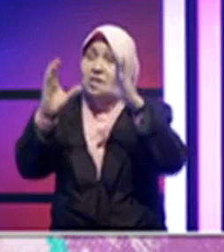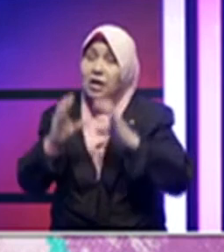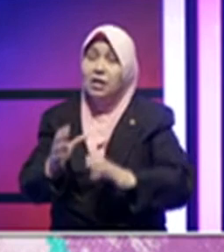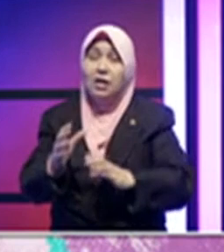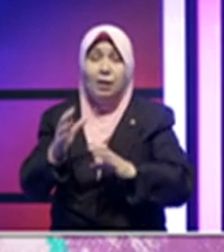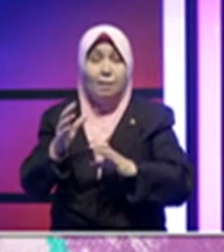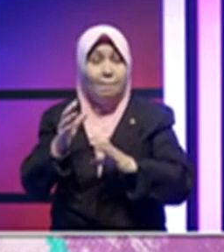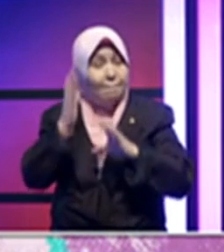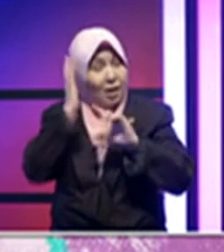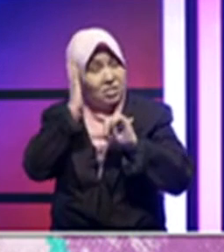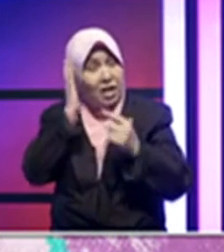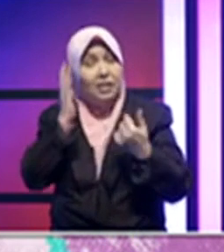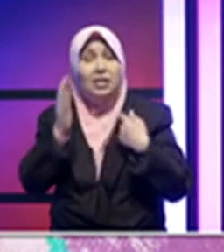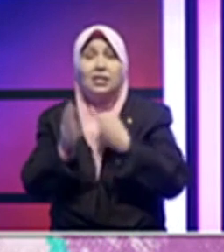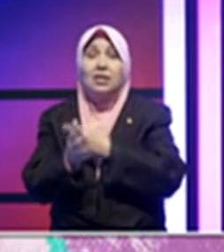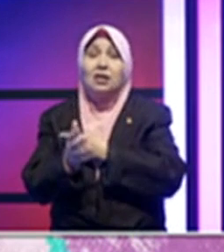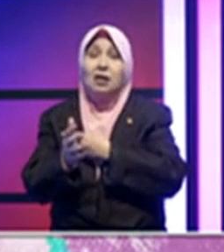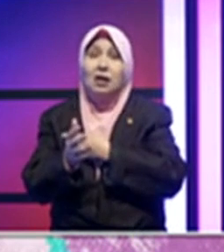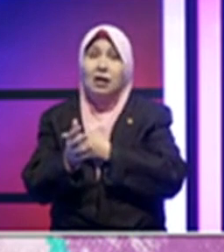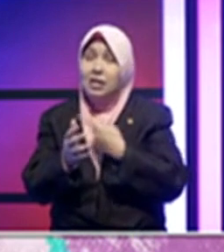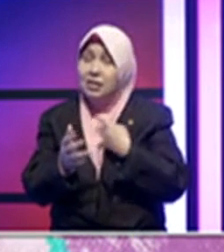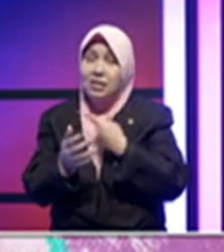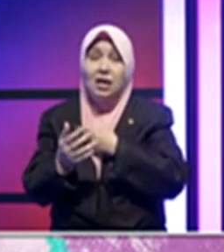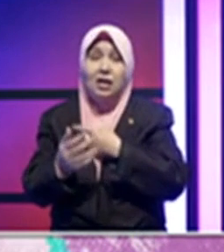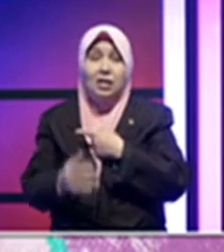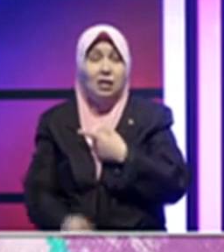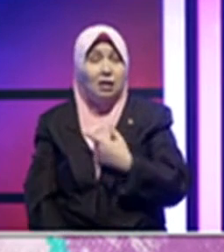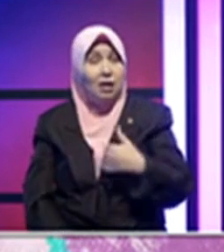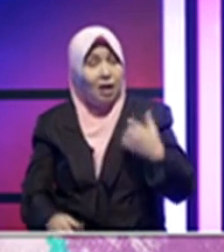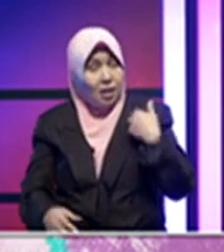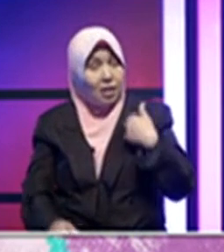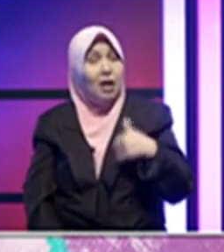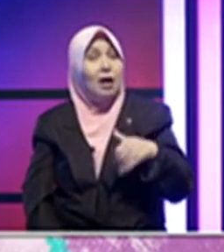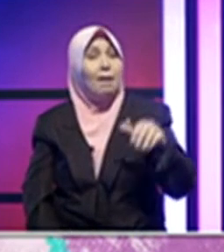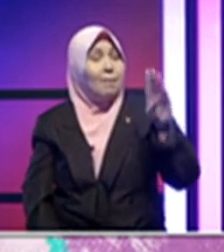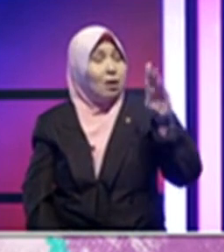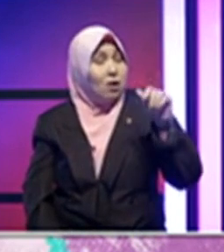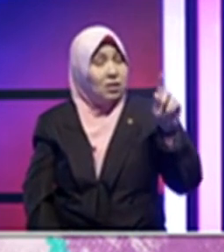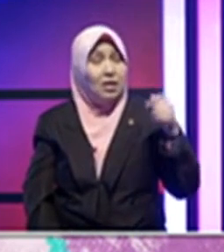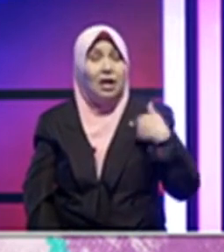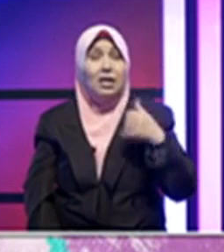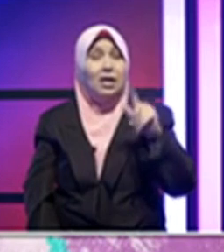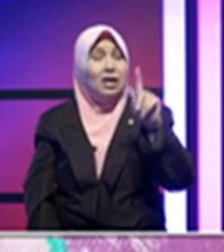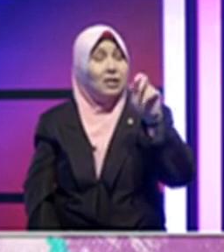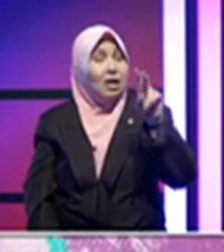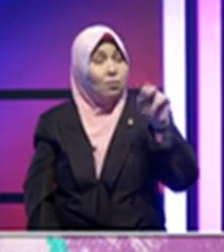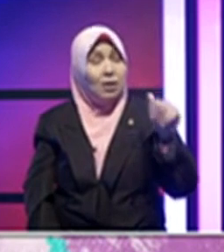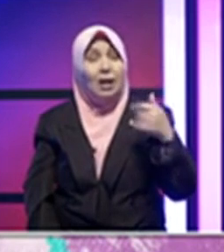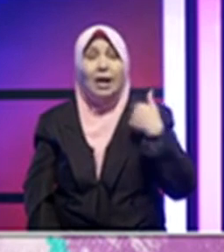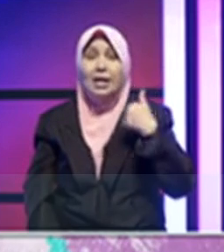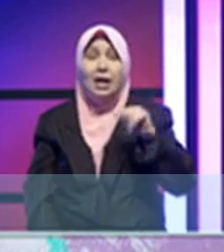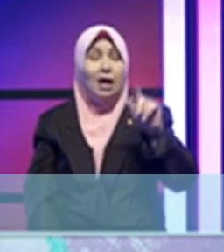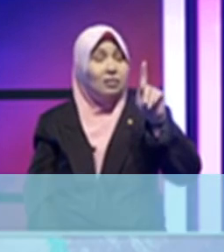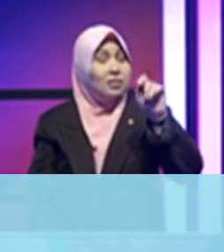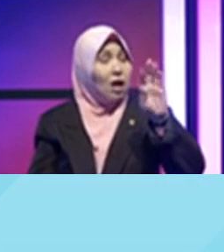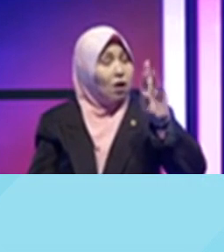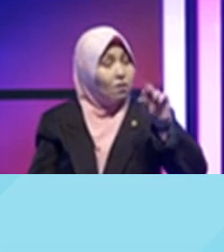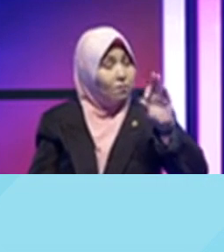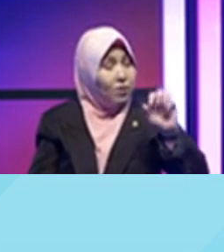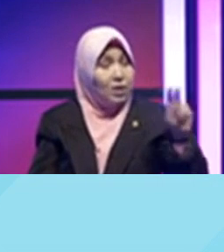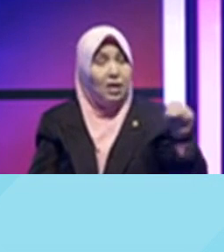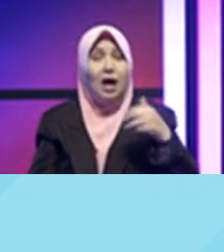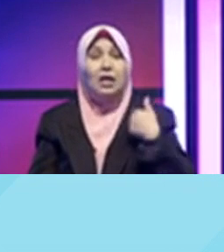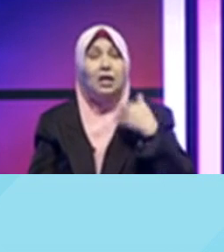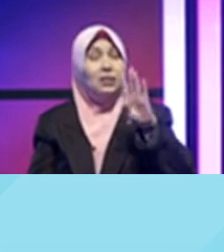Ustaz Fas, mengikut kan kita ada maratib al-qiraah tu kan, ya. Ada tadwir, ada hadar, ada tartil, ada